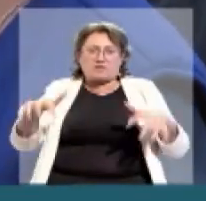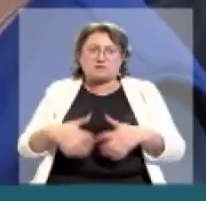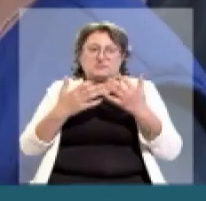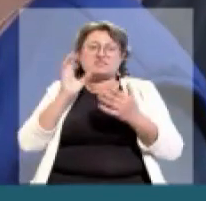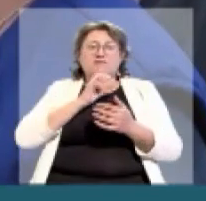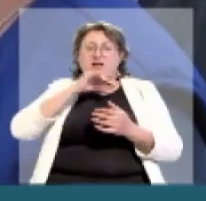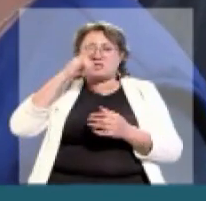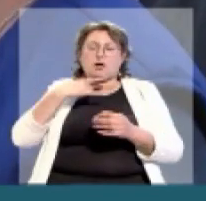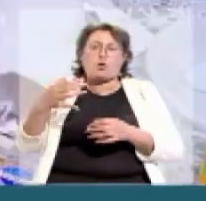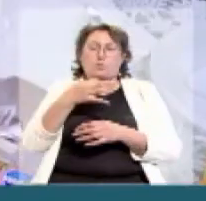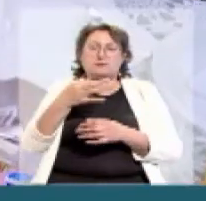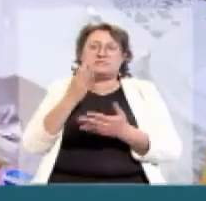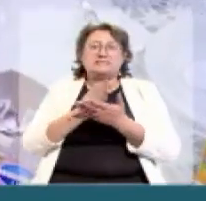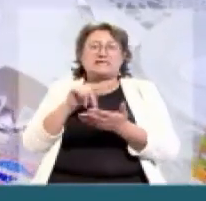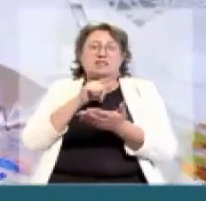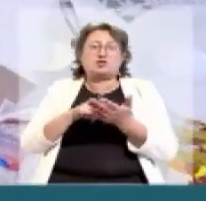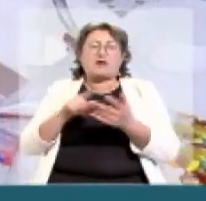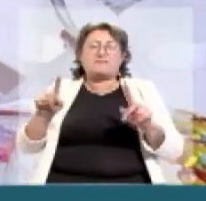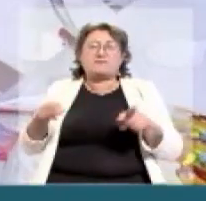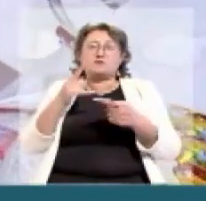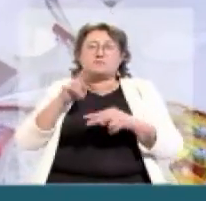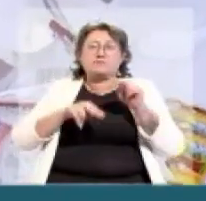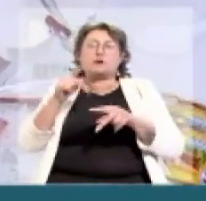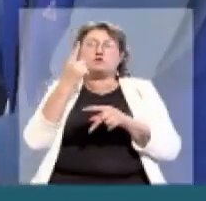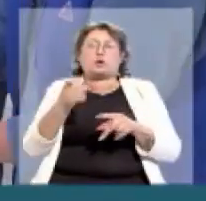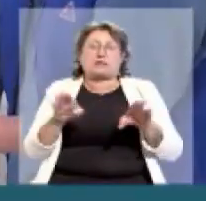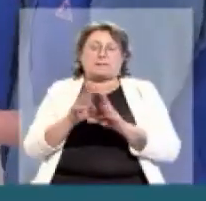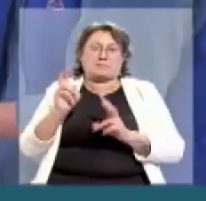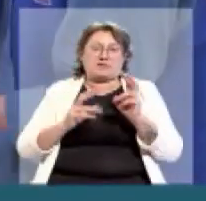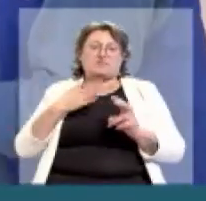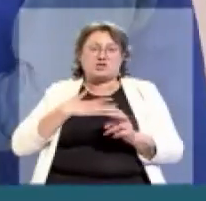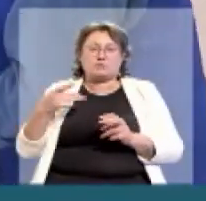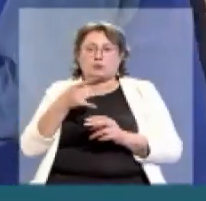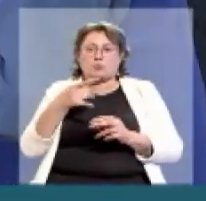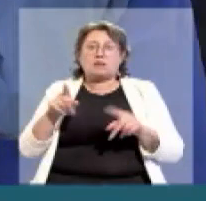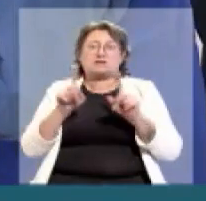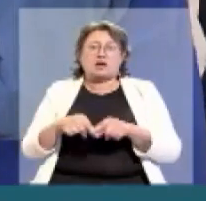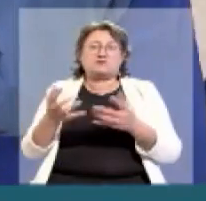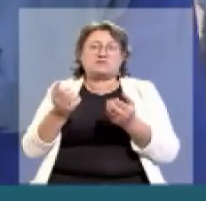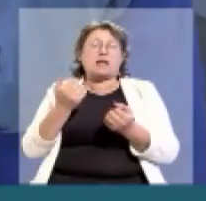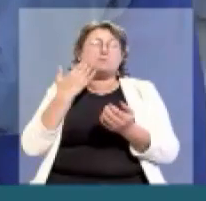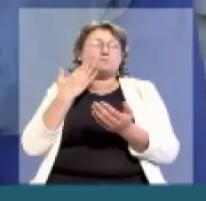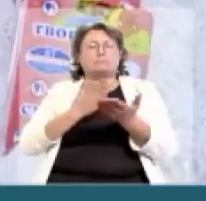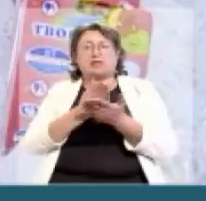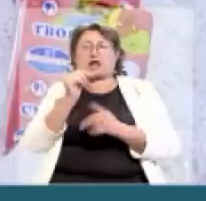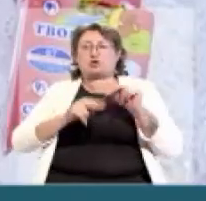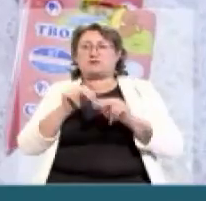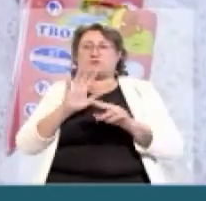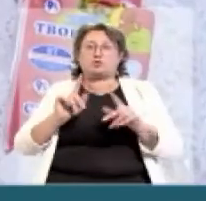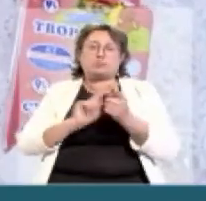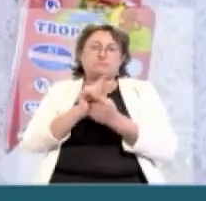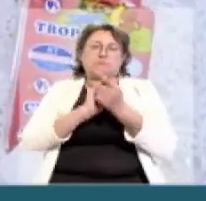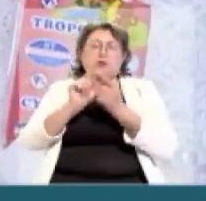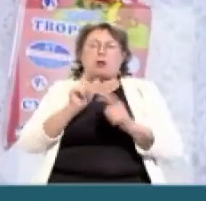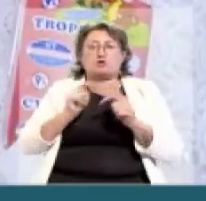В Северо-Казахстанской области стоит задача возвести 100 таких предприятий. В нашем регионе также взяли курс на строительство и